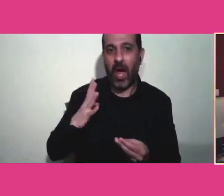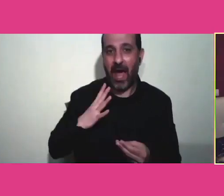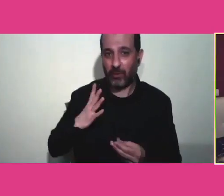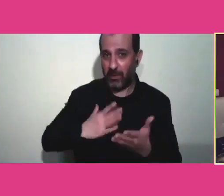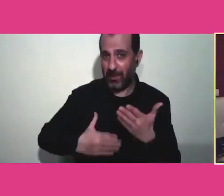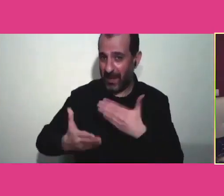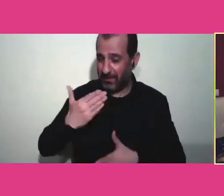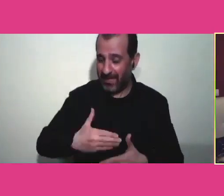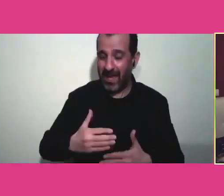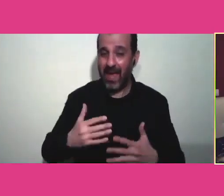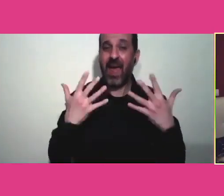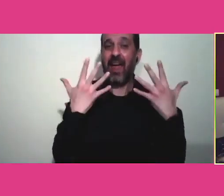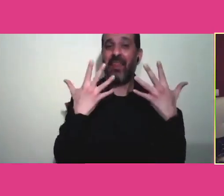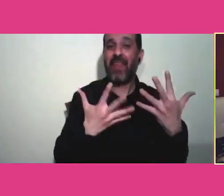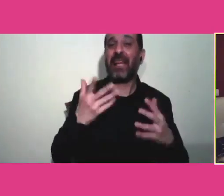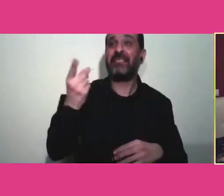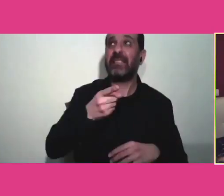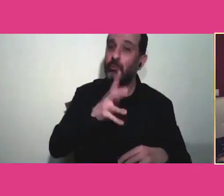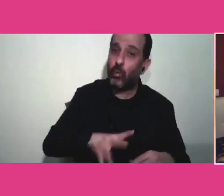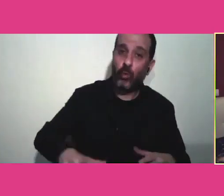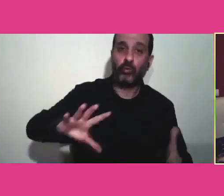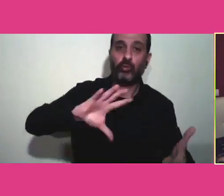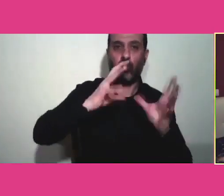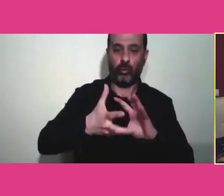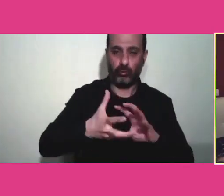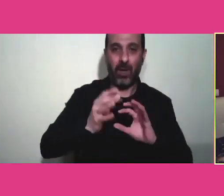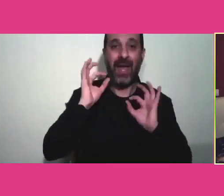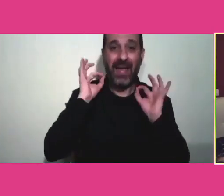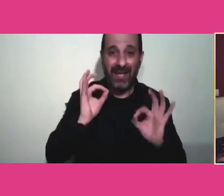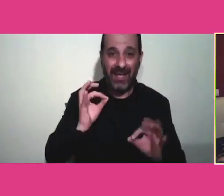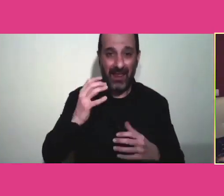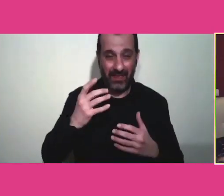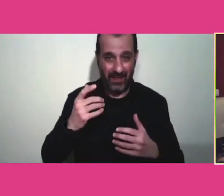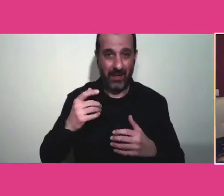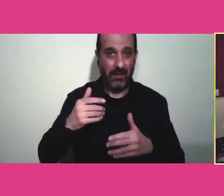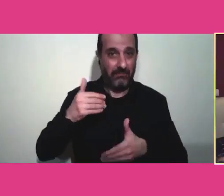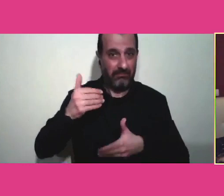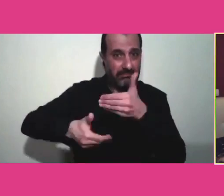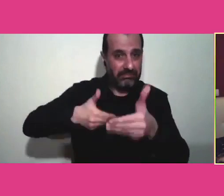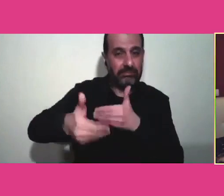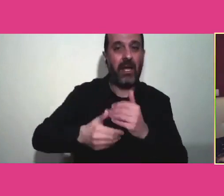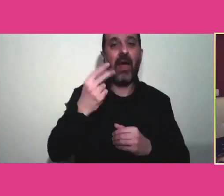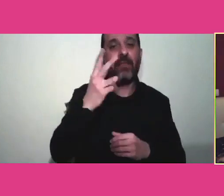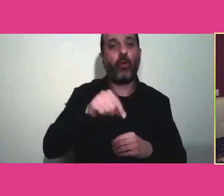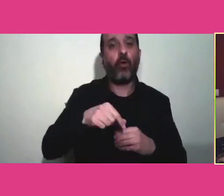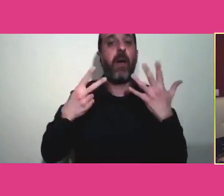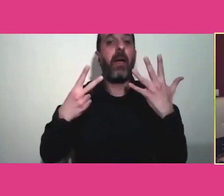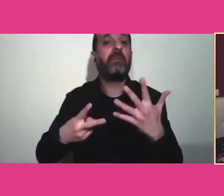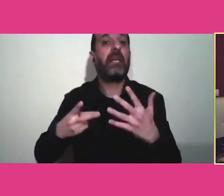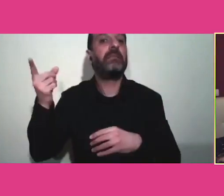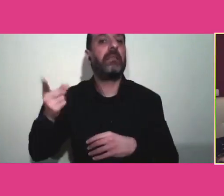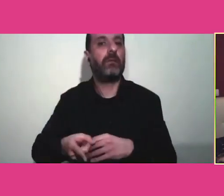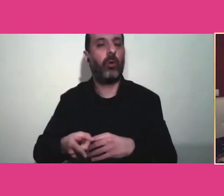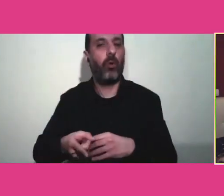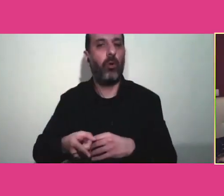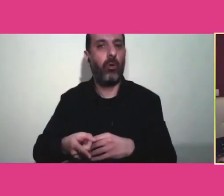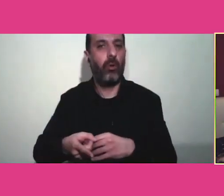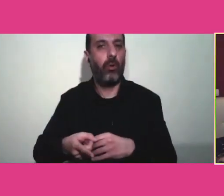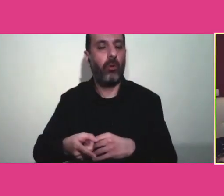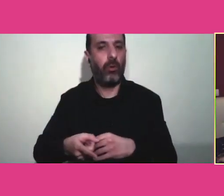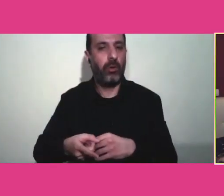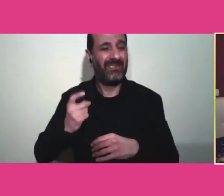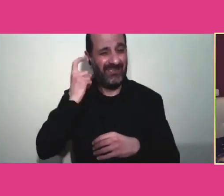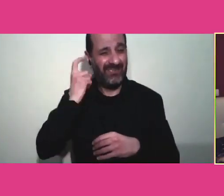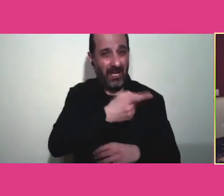αύξηση 2,7% ανά δεκαετία, σύμφωνα με τα δεδομένα του Παγκόσμιου Οργανισμού Υγείας του 2015. Δηλαδή,